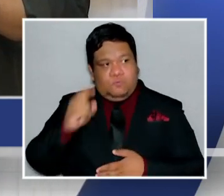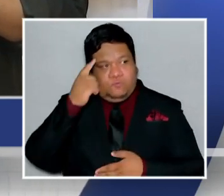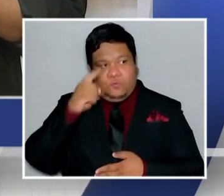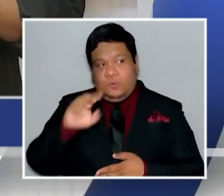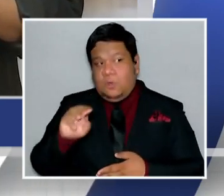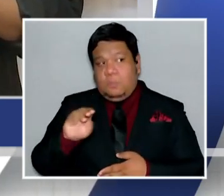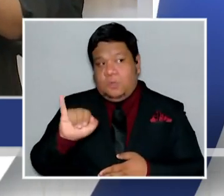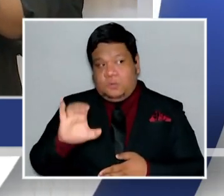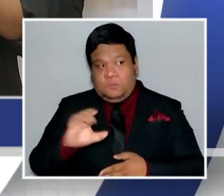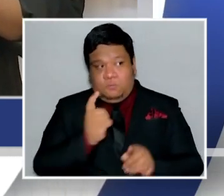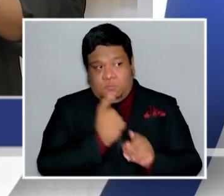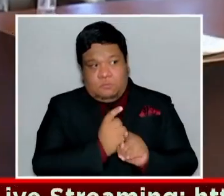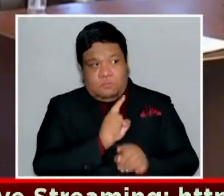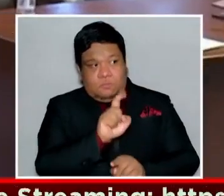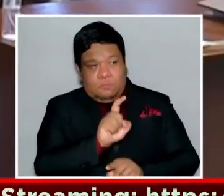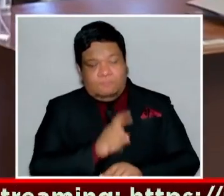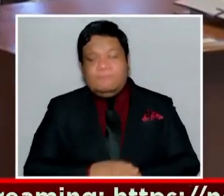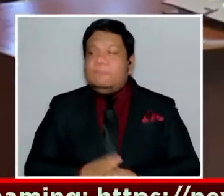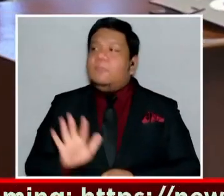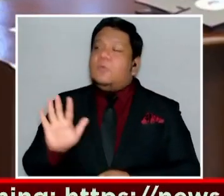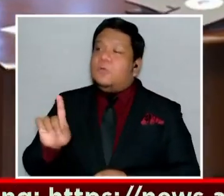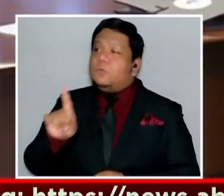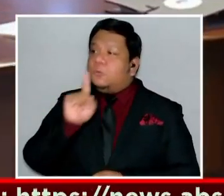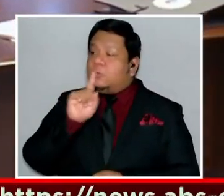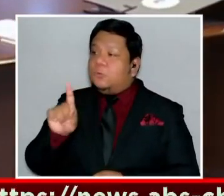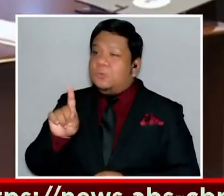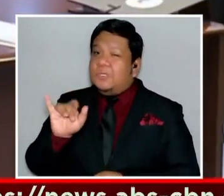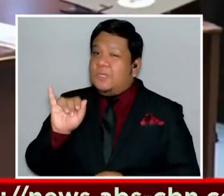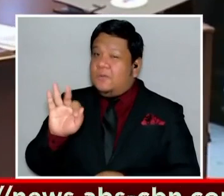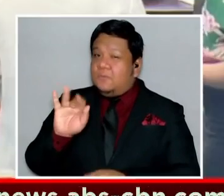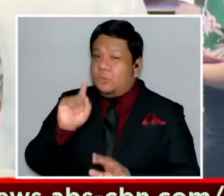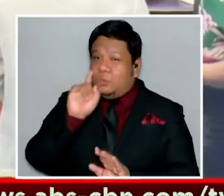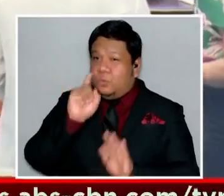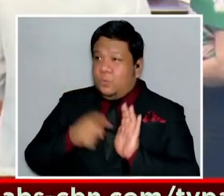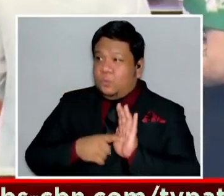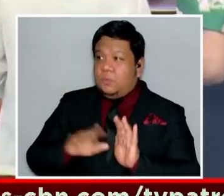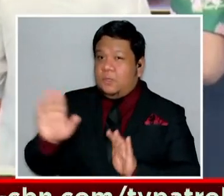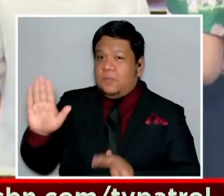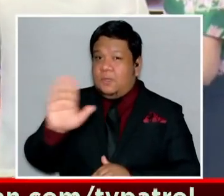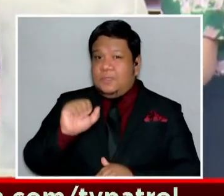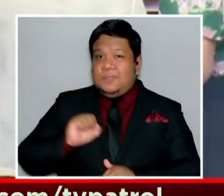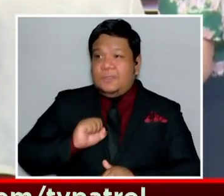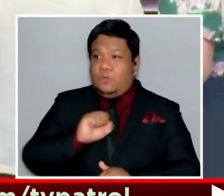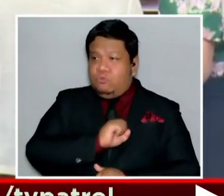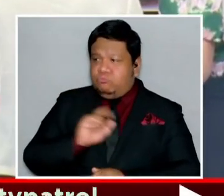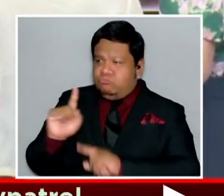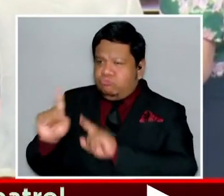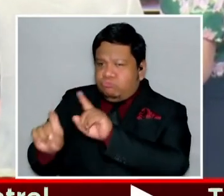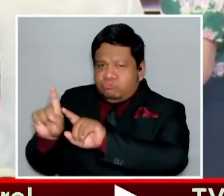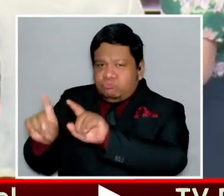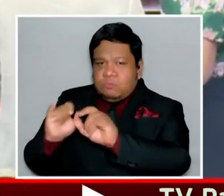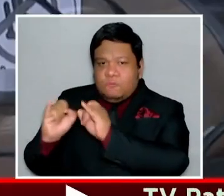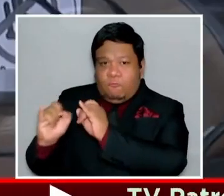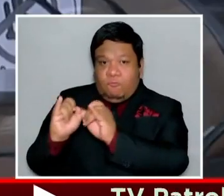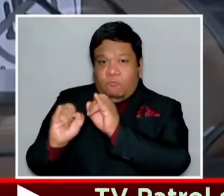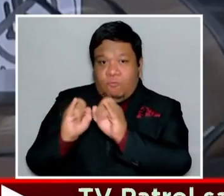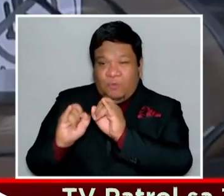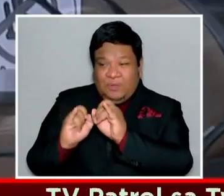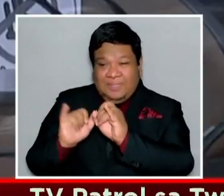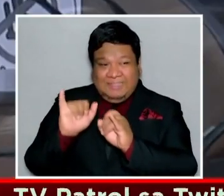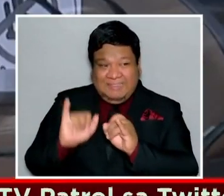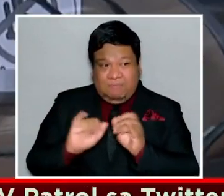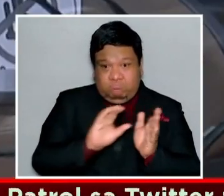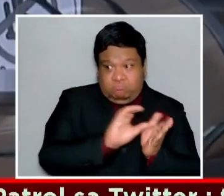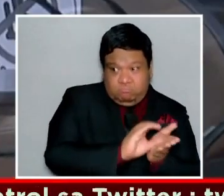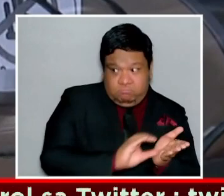Oo, Karen, actually, kung pagbabasehan natin yung pahayag ng mga senador na nakakausap natin, no, itong provision na to,